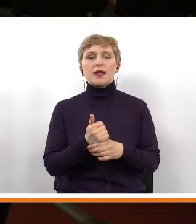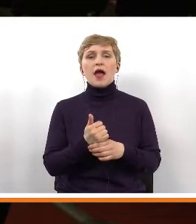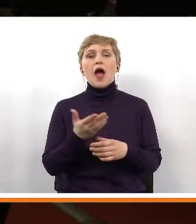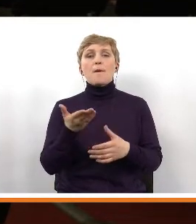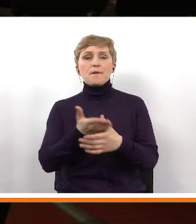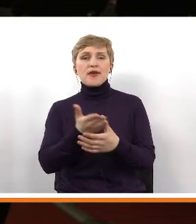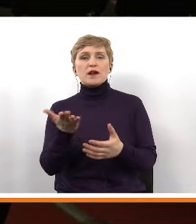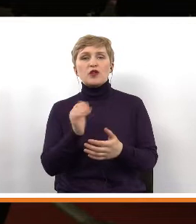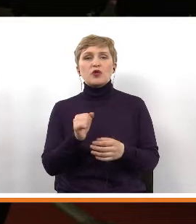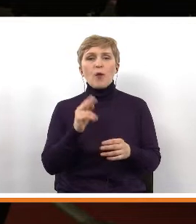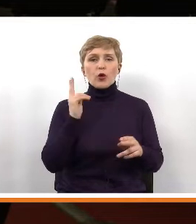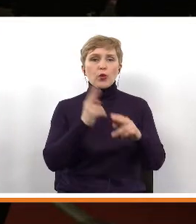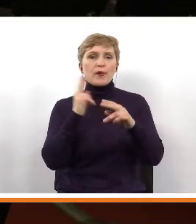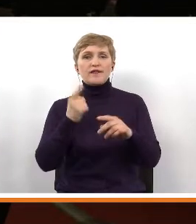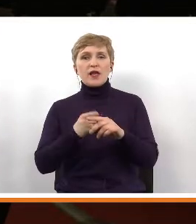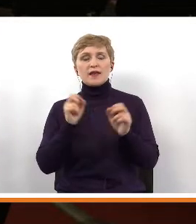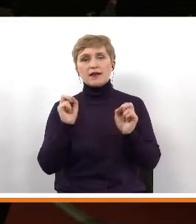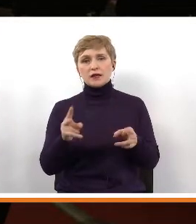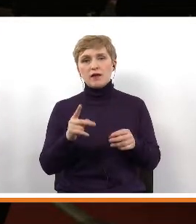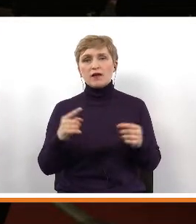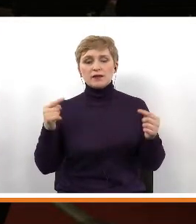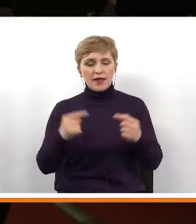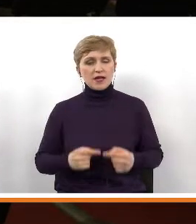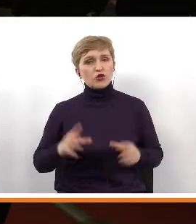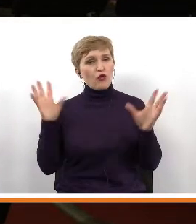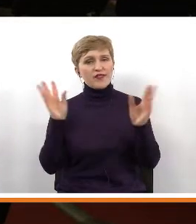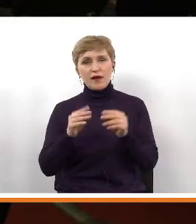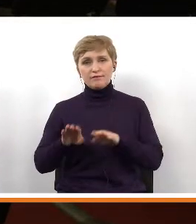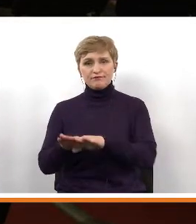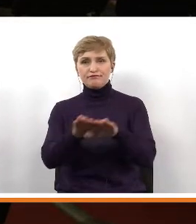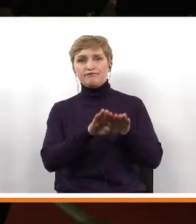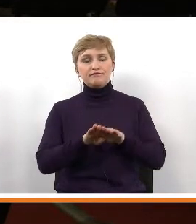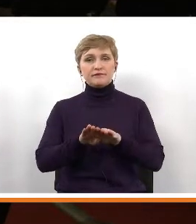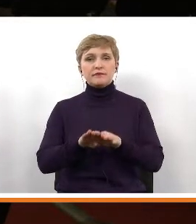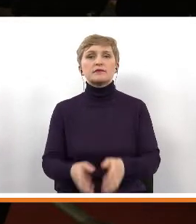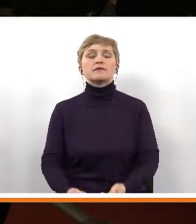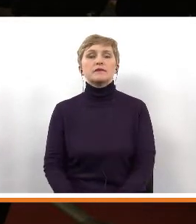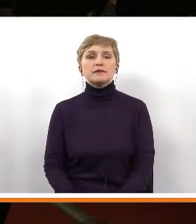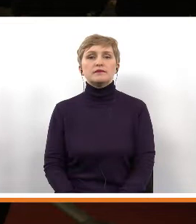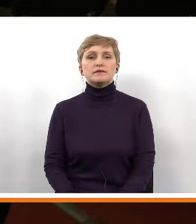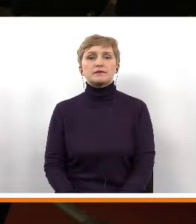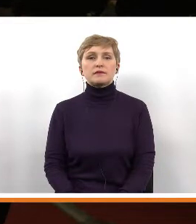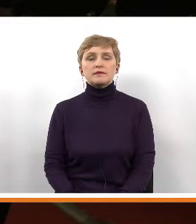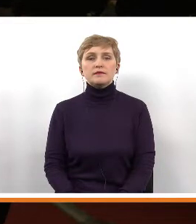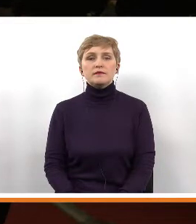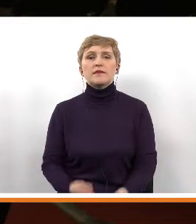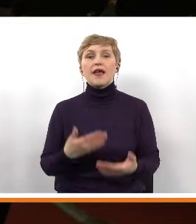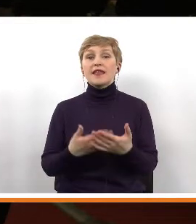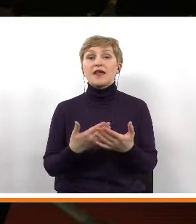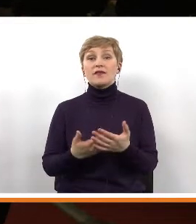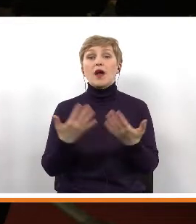риски могут купировать, они сходились во всех. Поэтому, ну, наверное, я